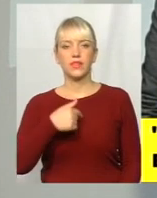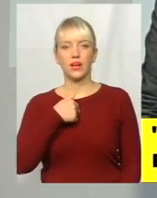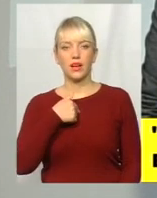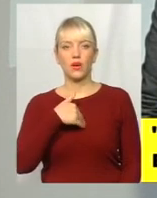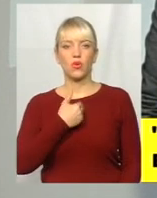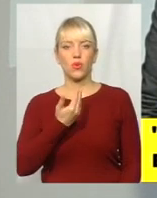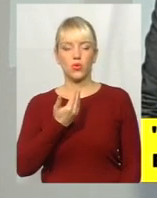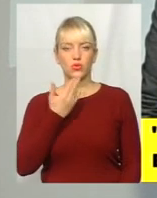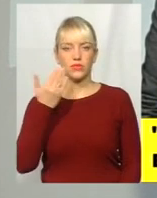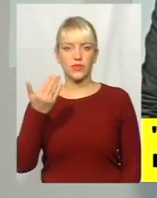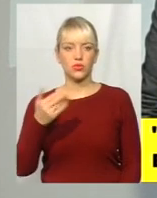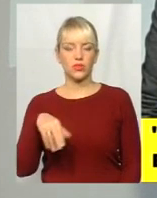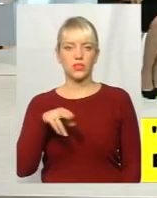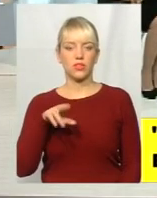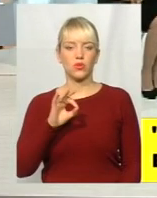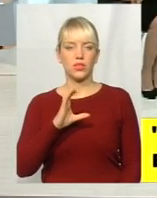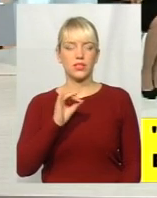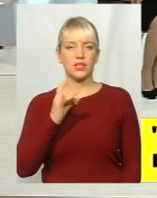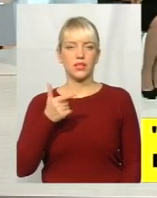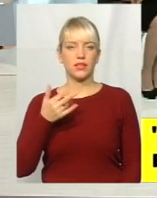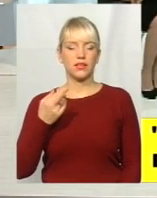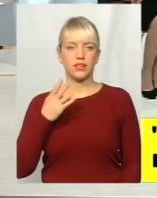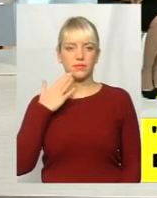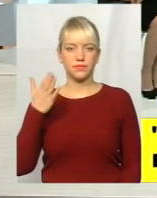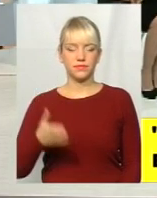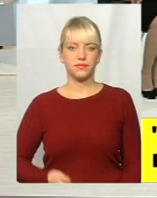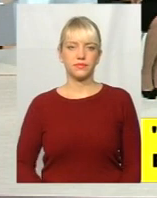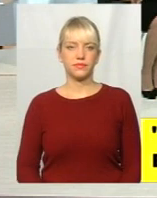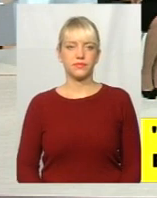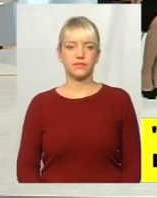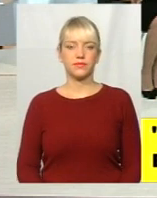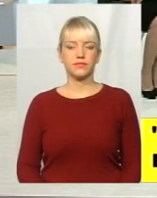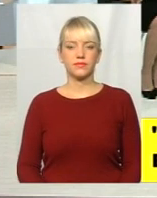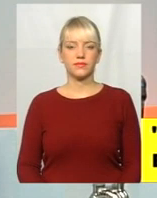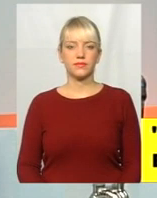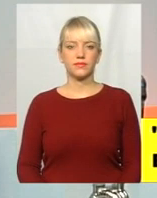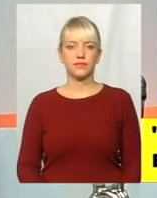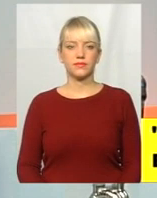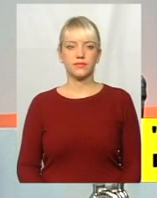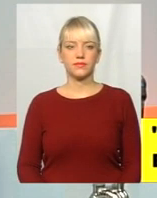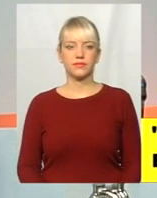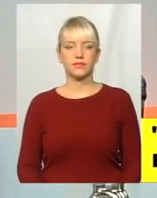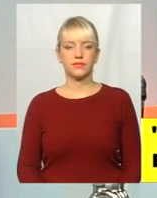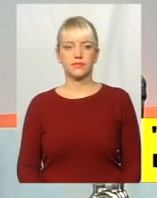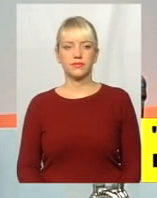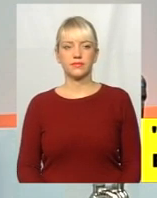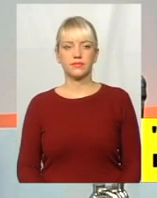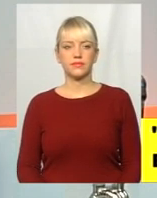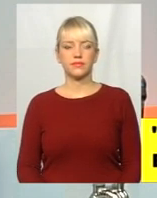Я хочу звернутися до пана Сергія. Так, звертайтеся. Я розумію.